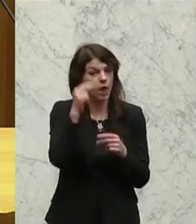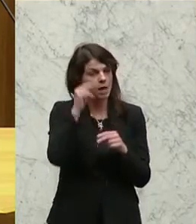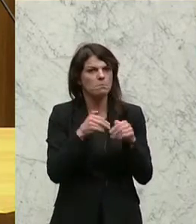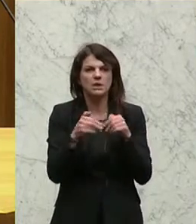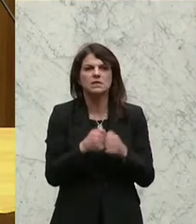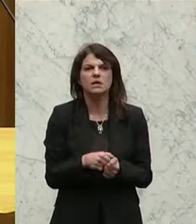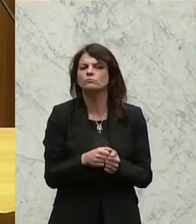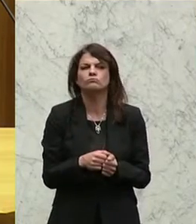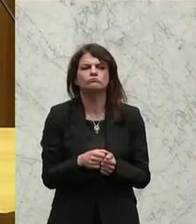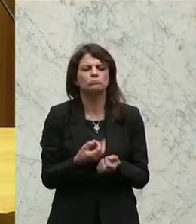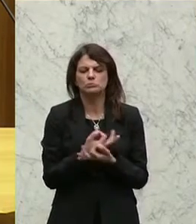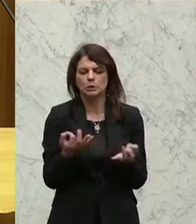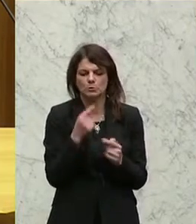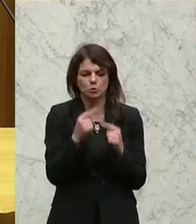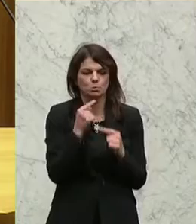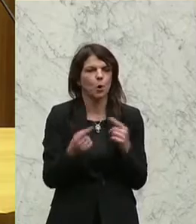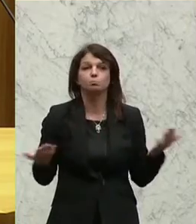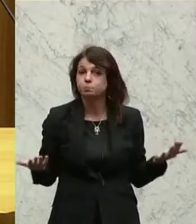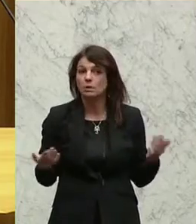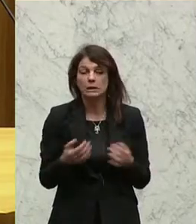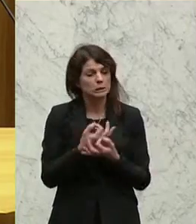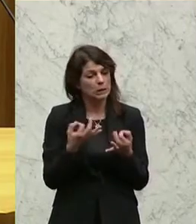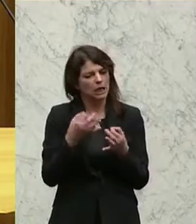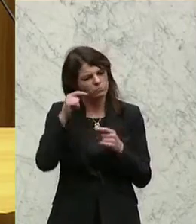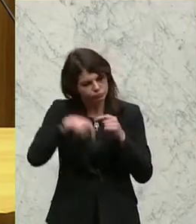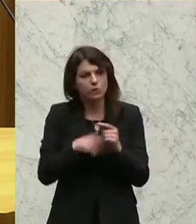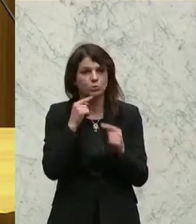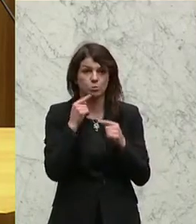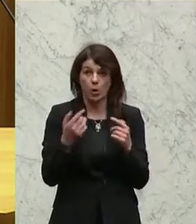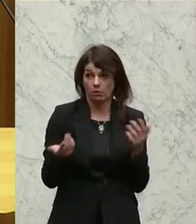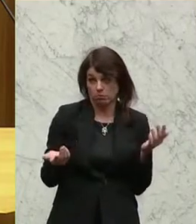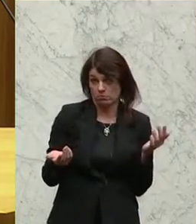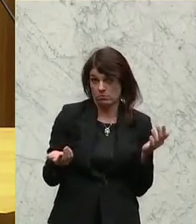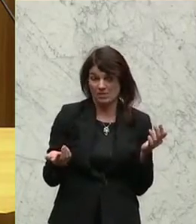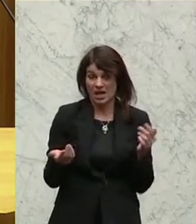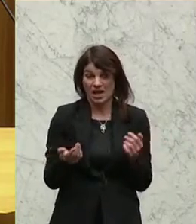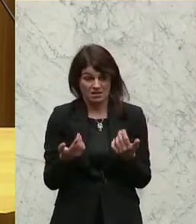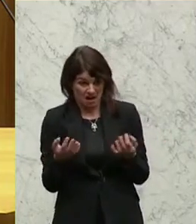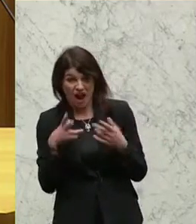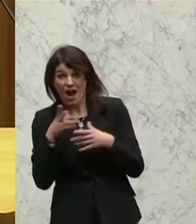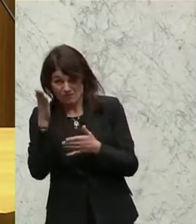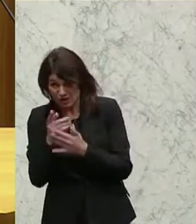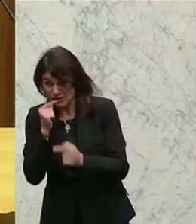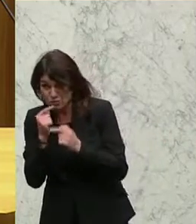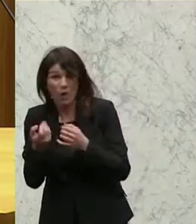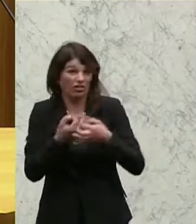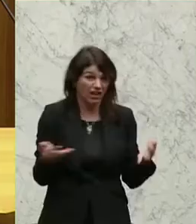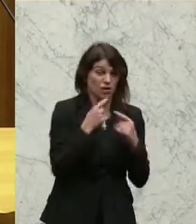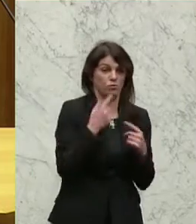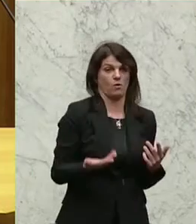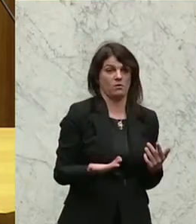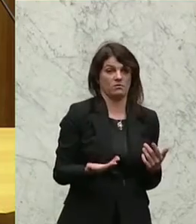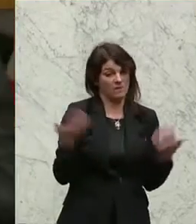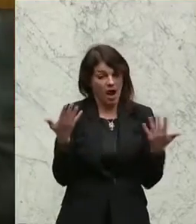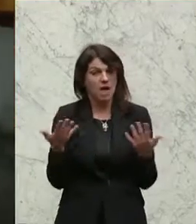Minister, nicht konkret besprochen. Nicht konkret besprochen, es gibt auch kein bisschen schwanger. Entweder hat man darüber gesprochen oder hat nicht